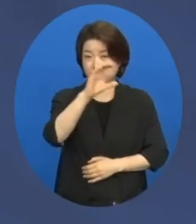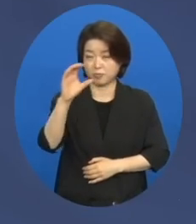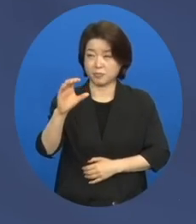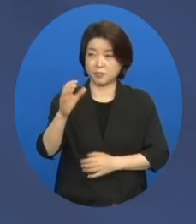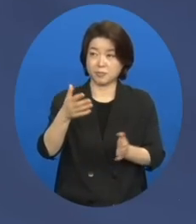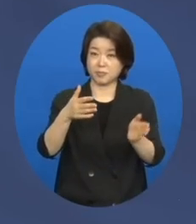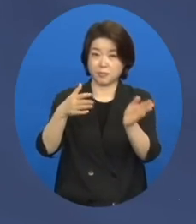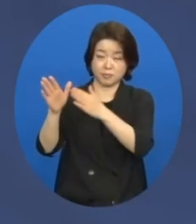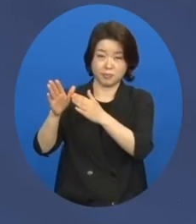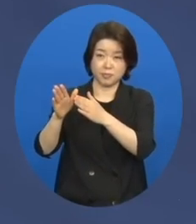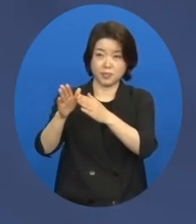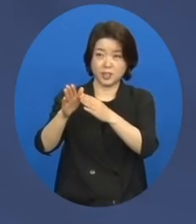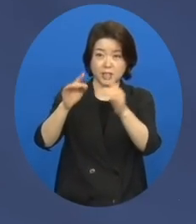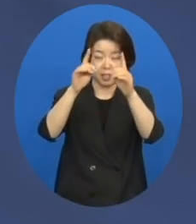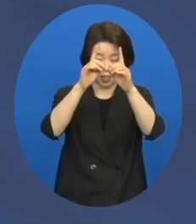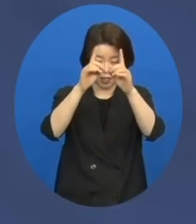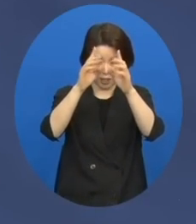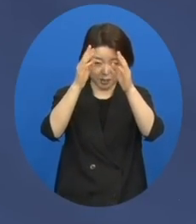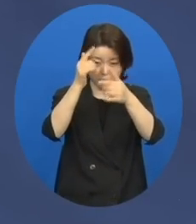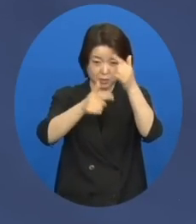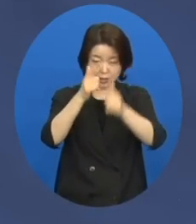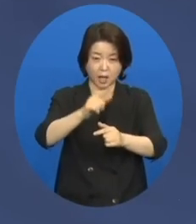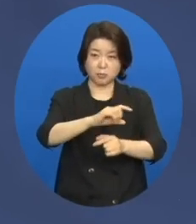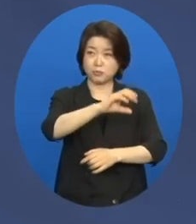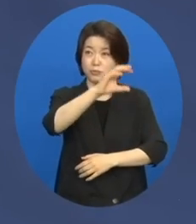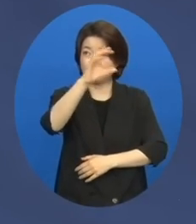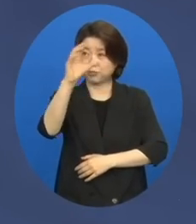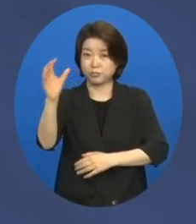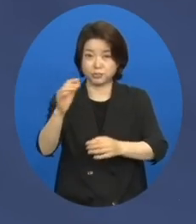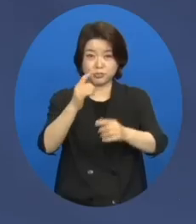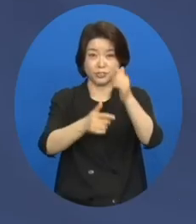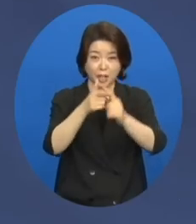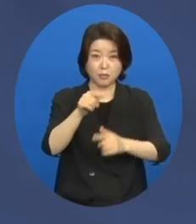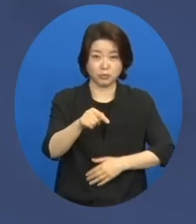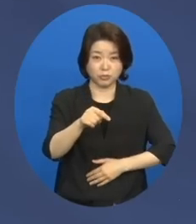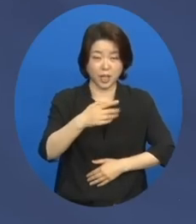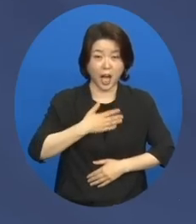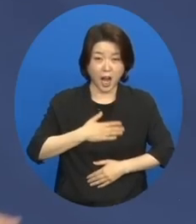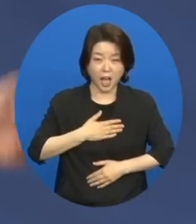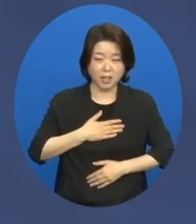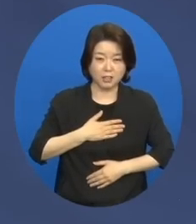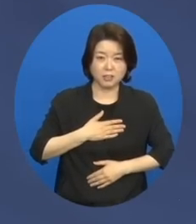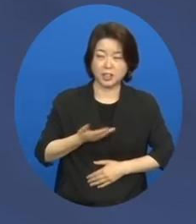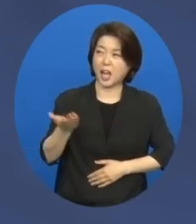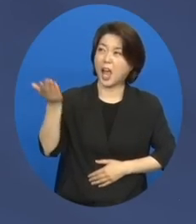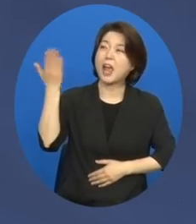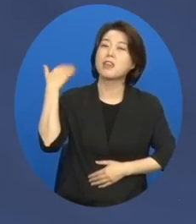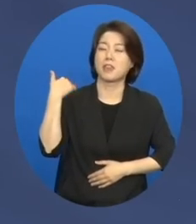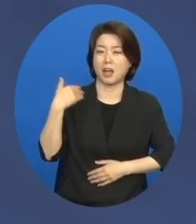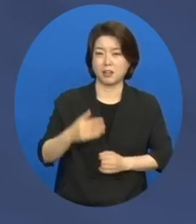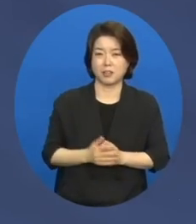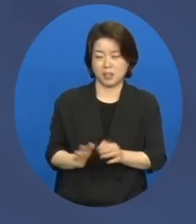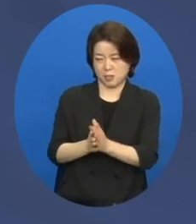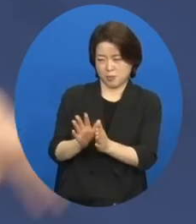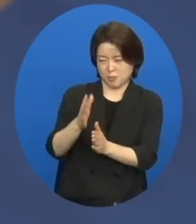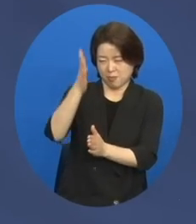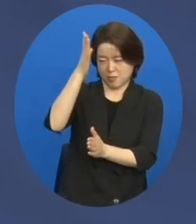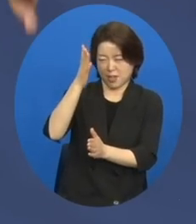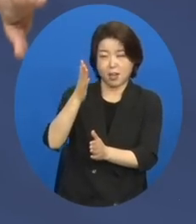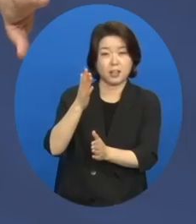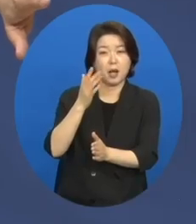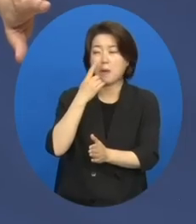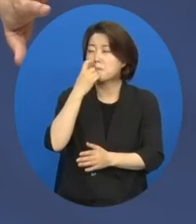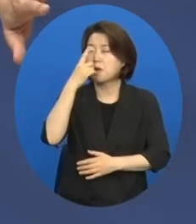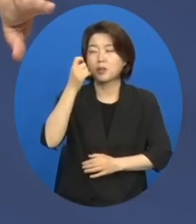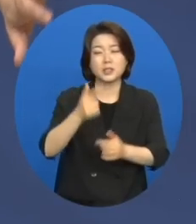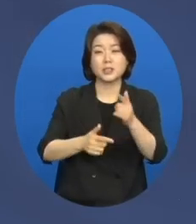얘기 들어보셨어요? 철이 지난 크리스마스 추리. 가장 나무 중에 가장 화려하게 꾸민 나무가 있다면